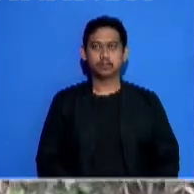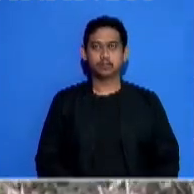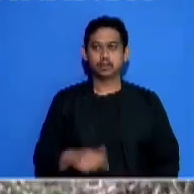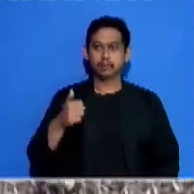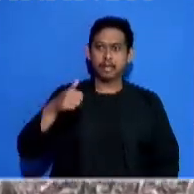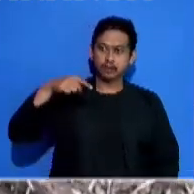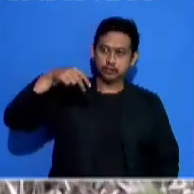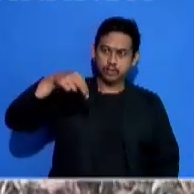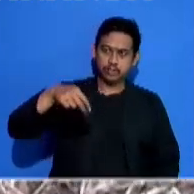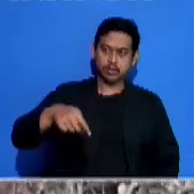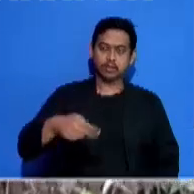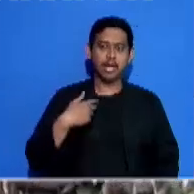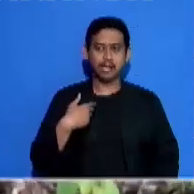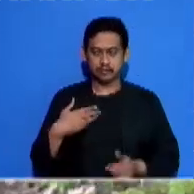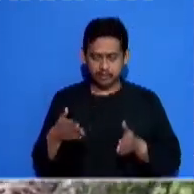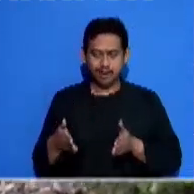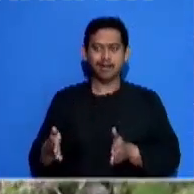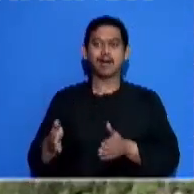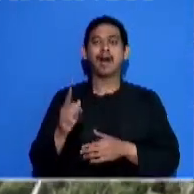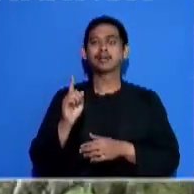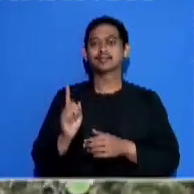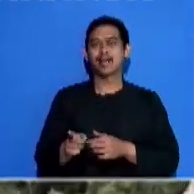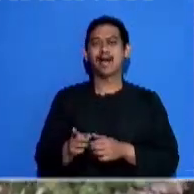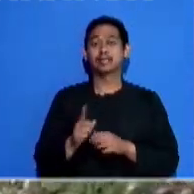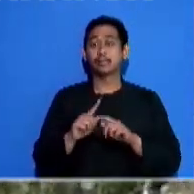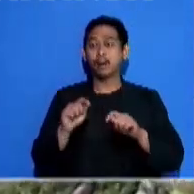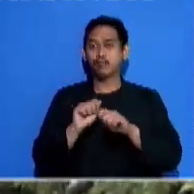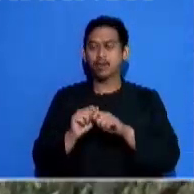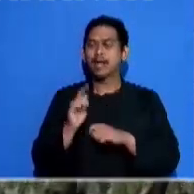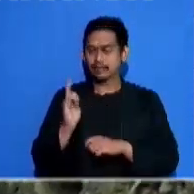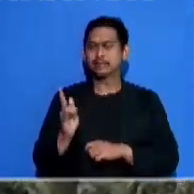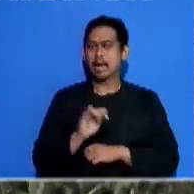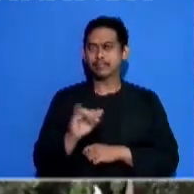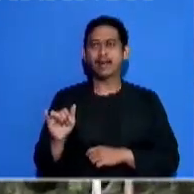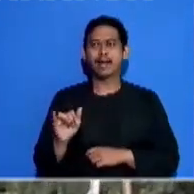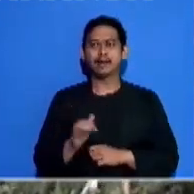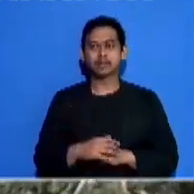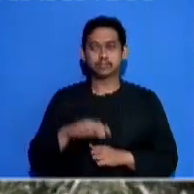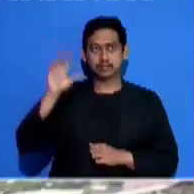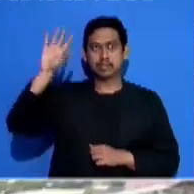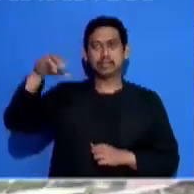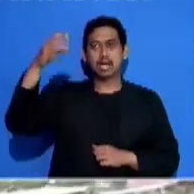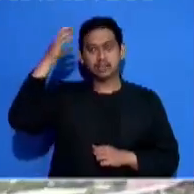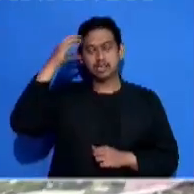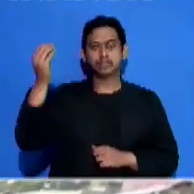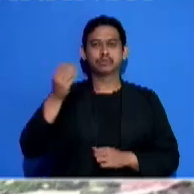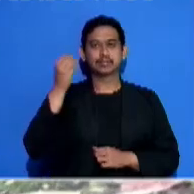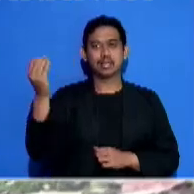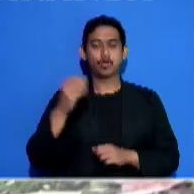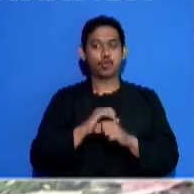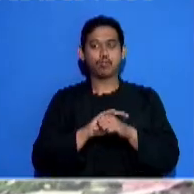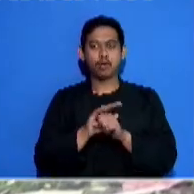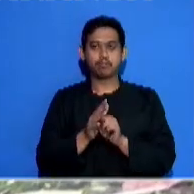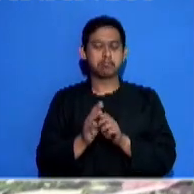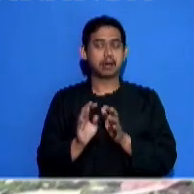mergi ingkang dipun damel permanen. Ing wedal sakmenika Dinas Pariwisata Kabupaten Kulon Progo tembayatan kalian pengelola